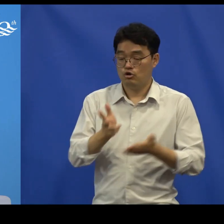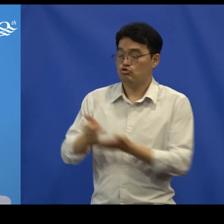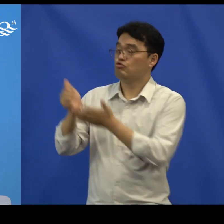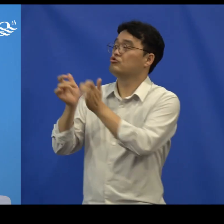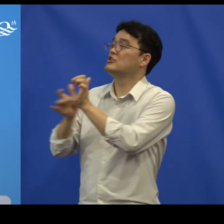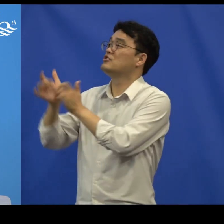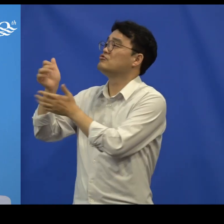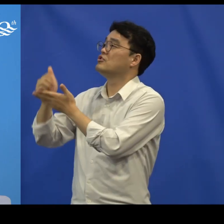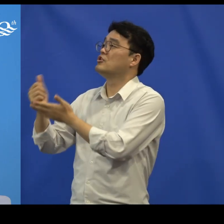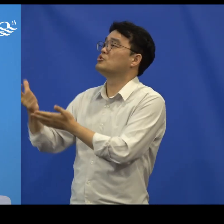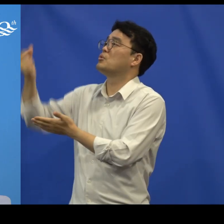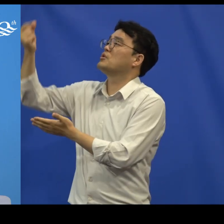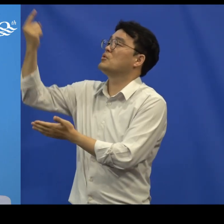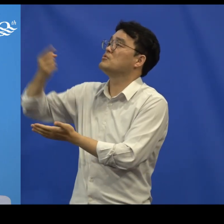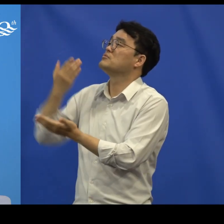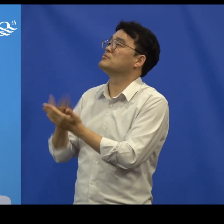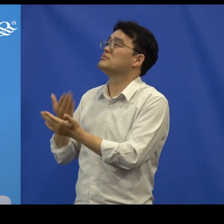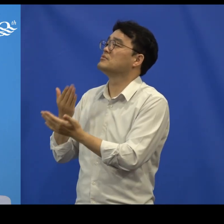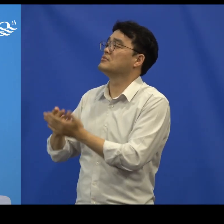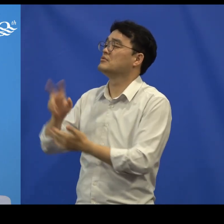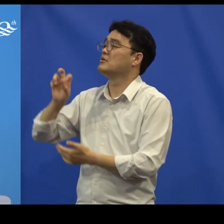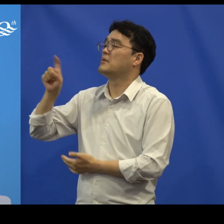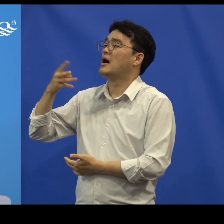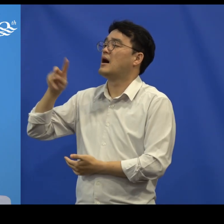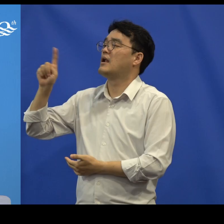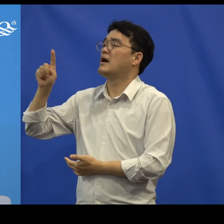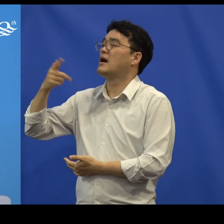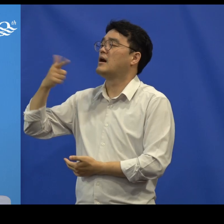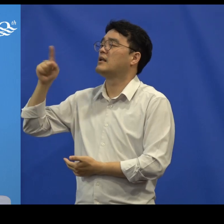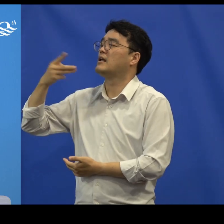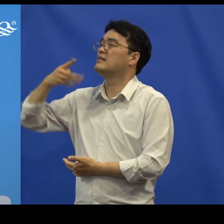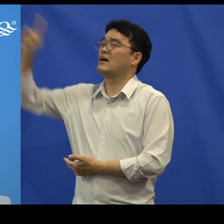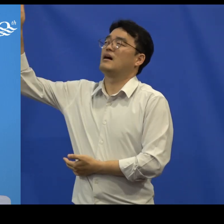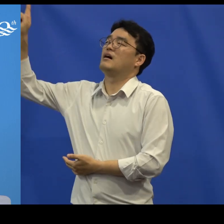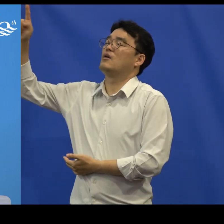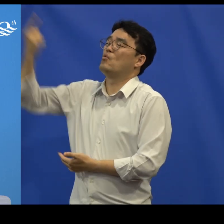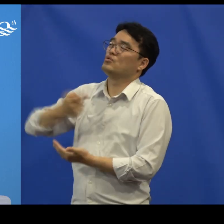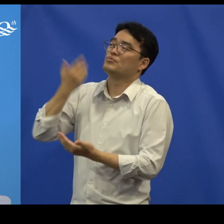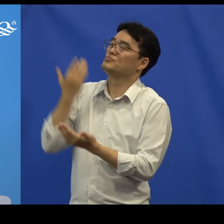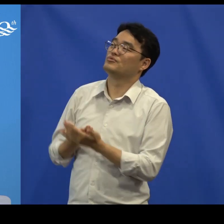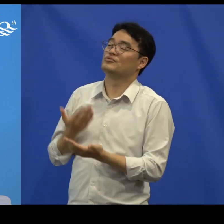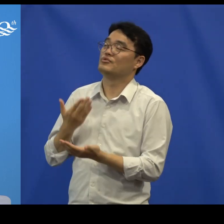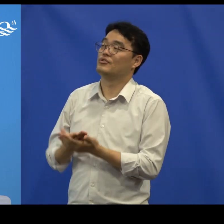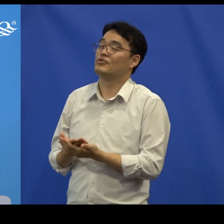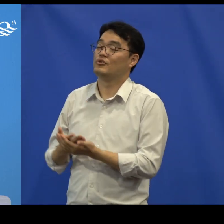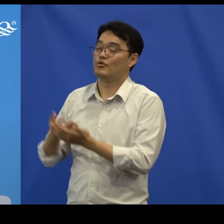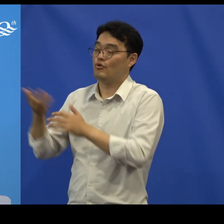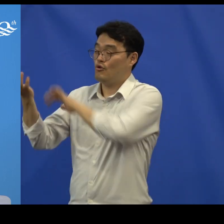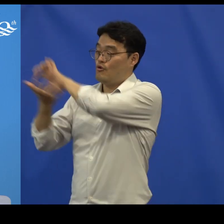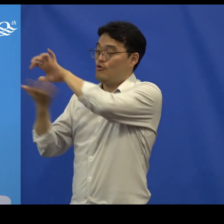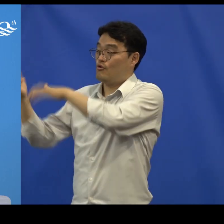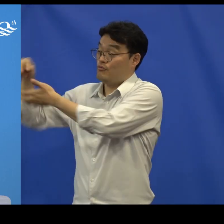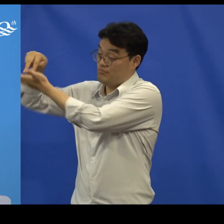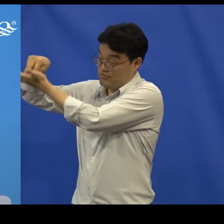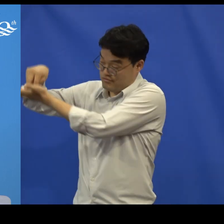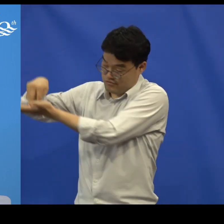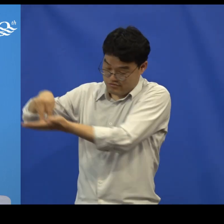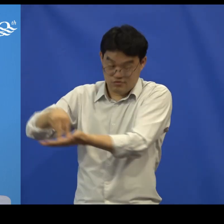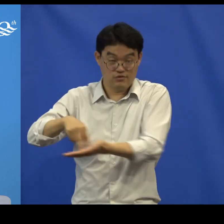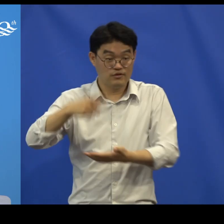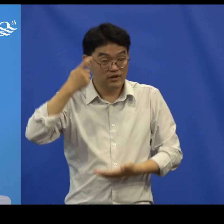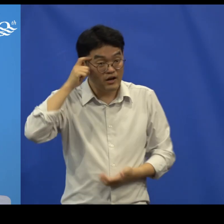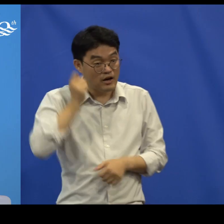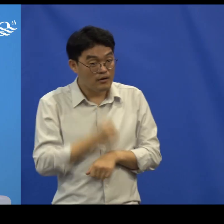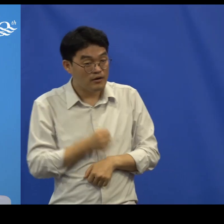오시옵소서, 마라나타. 그러는 때로는 구름 타고 오시는 그리스도를 상상하며 짙은 구름이 낀 날은